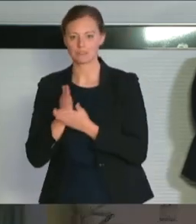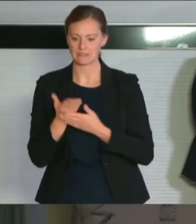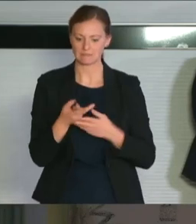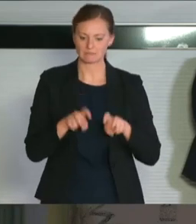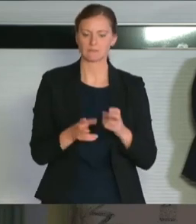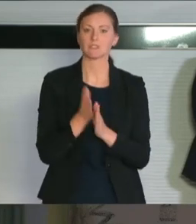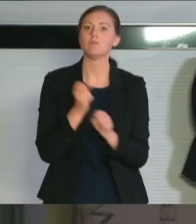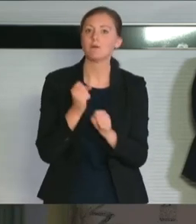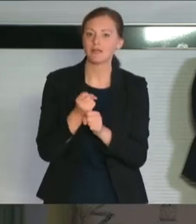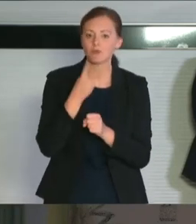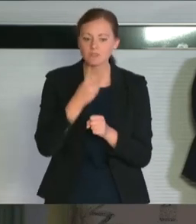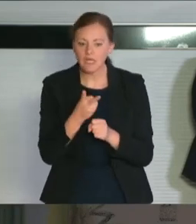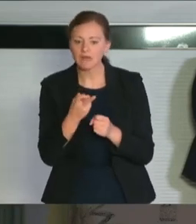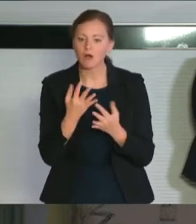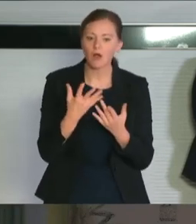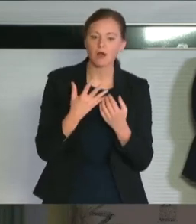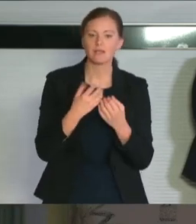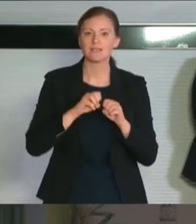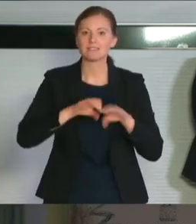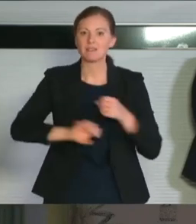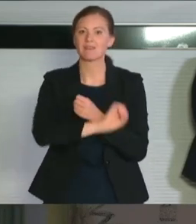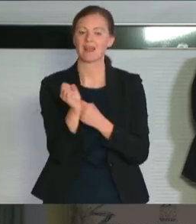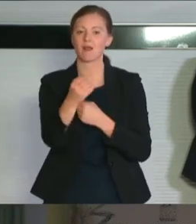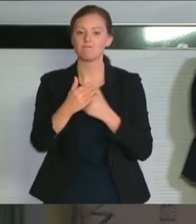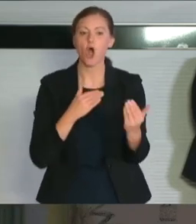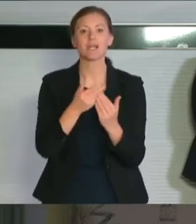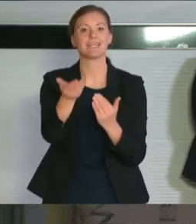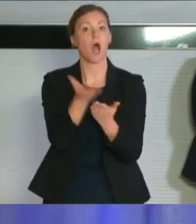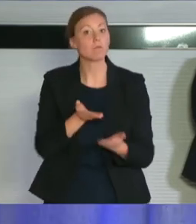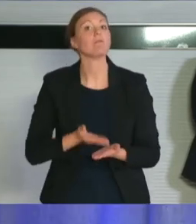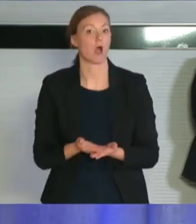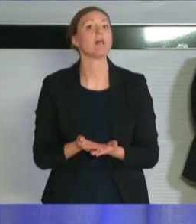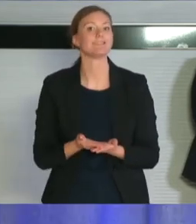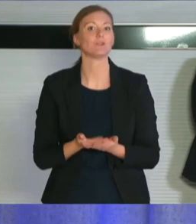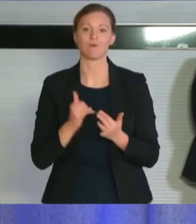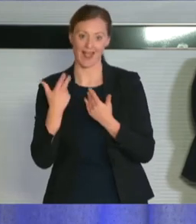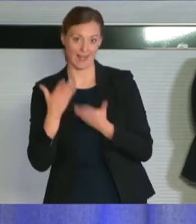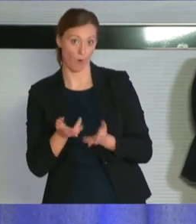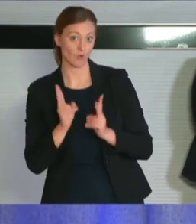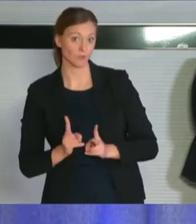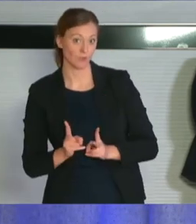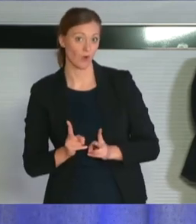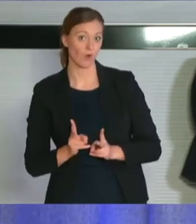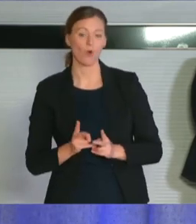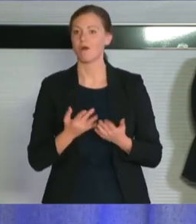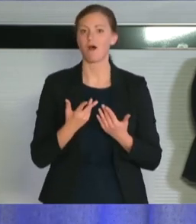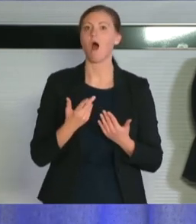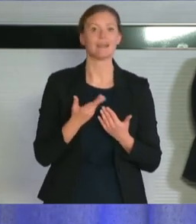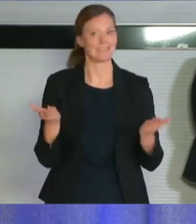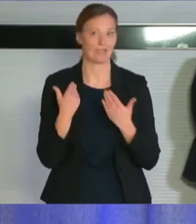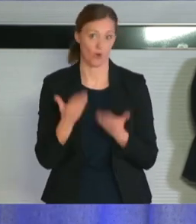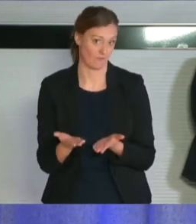se på hva som smittevernfaglig anbefalt og lovlig, og hva som ikke